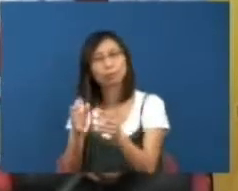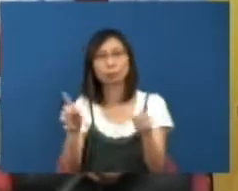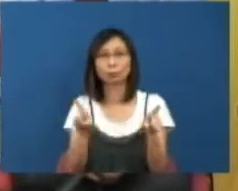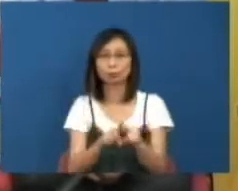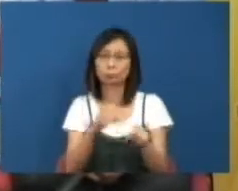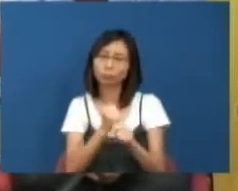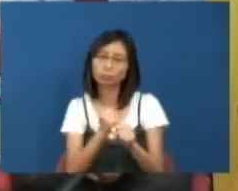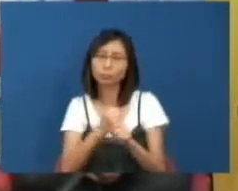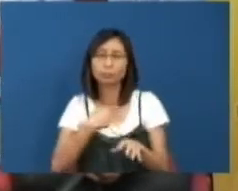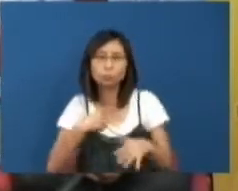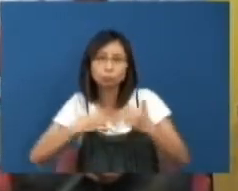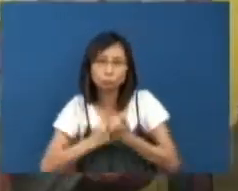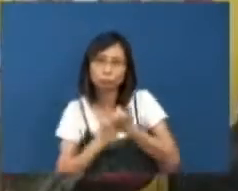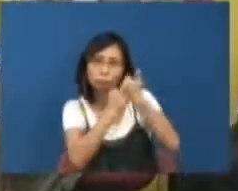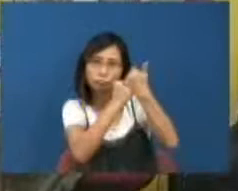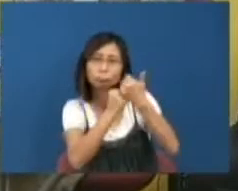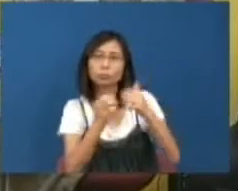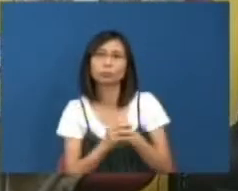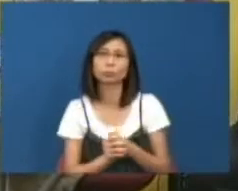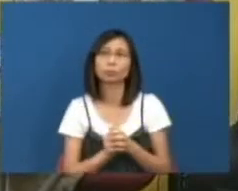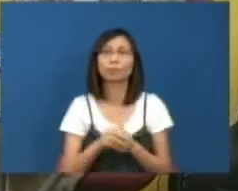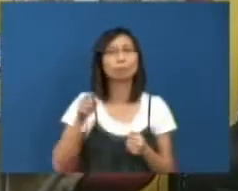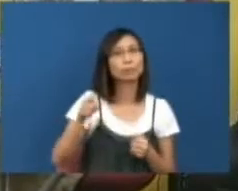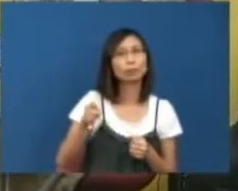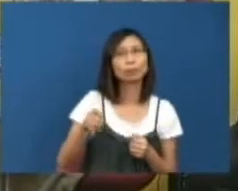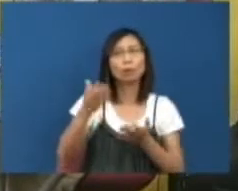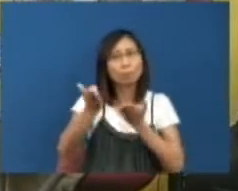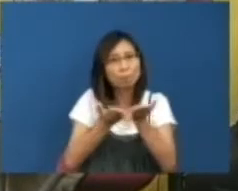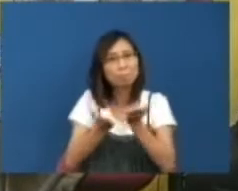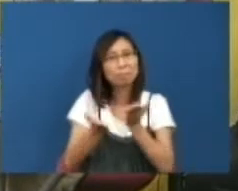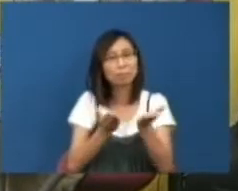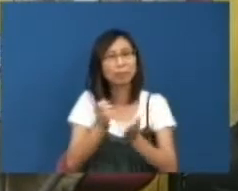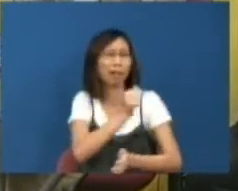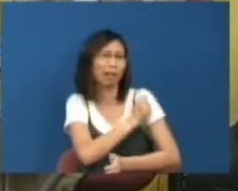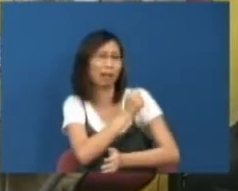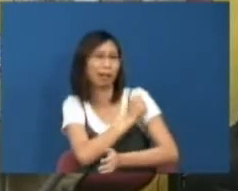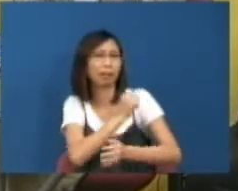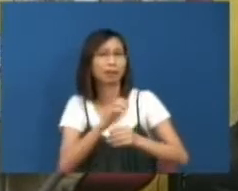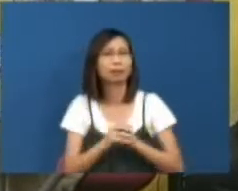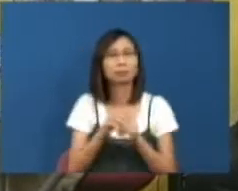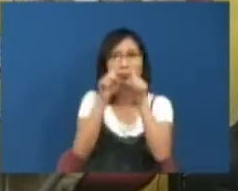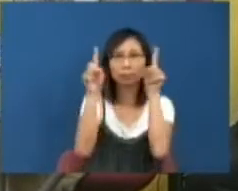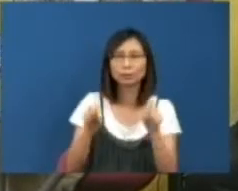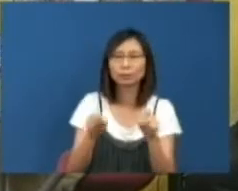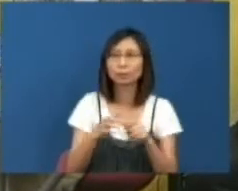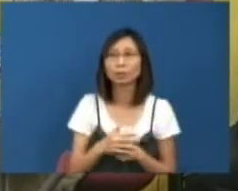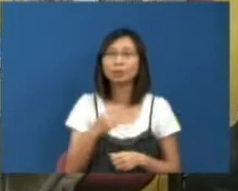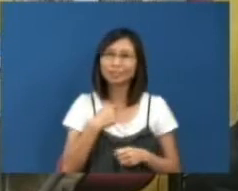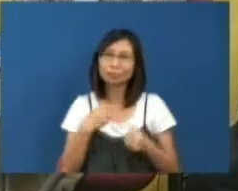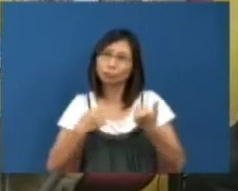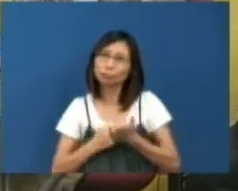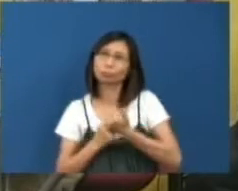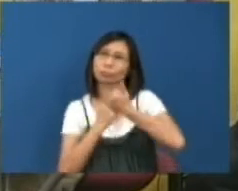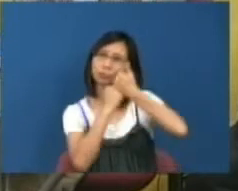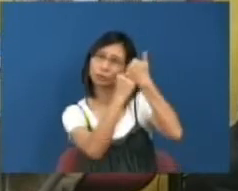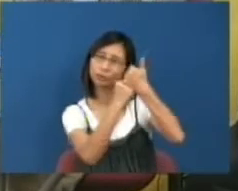案。 即係呢個咧，就係一個比較複雜嘅問題嚟嘅。其實我睇，咁佢要支持呢啲咧，佢